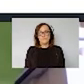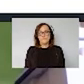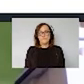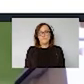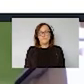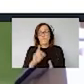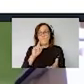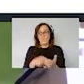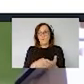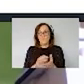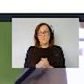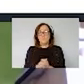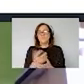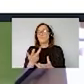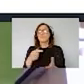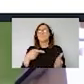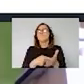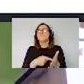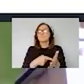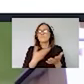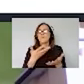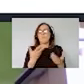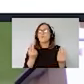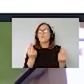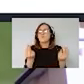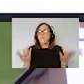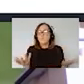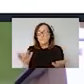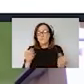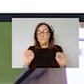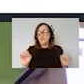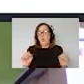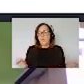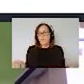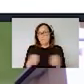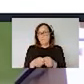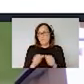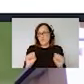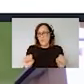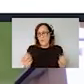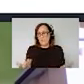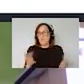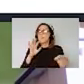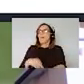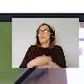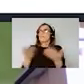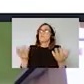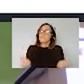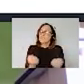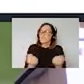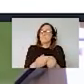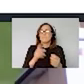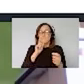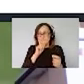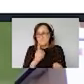o właśnie. Do czego to służy? Do czego służą te tablice i po co? Angażowanie do wspólnych działań, to o co Państwo prosiliście.